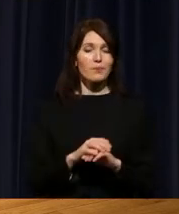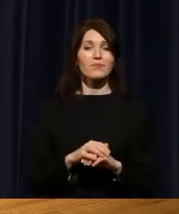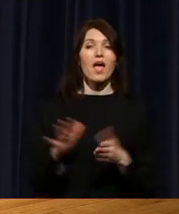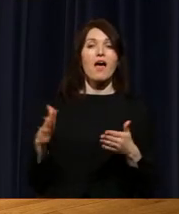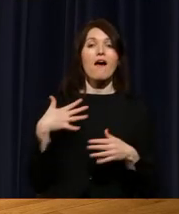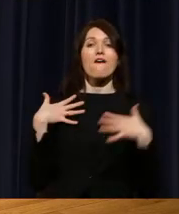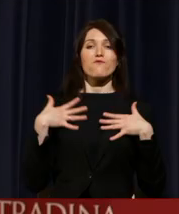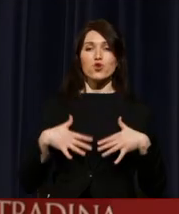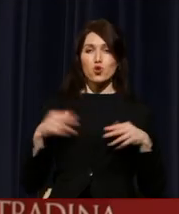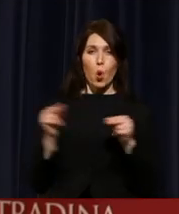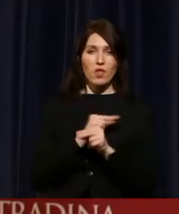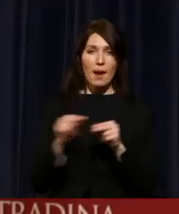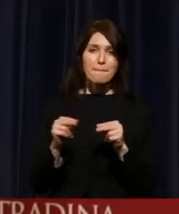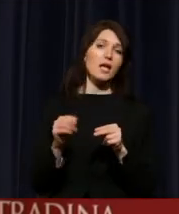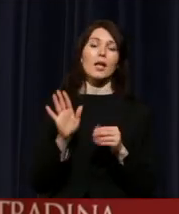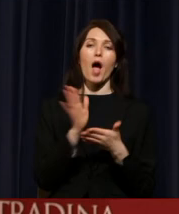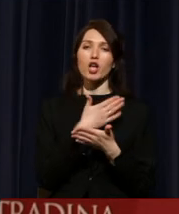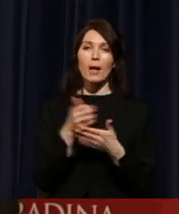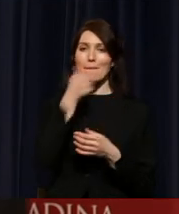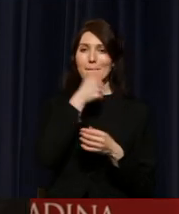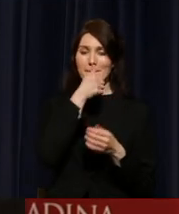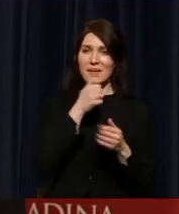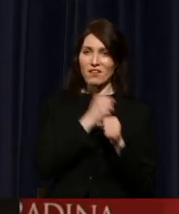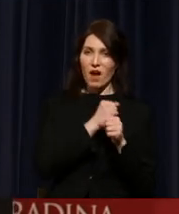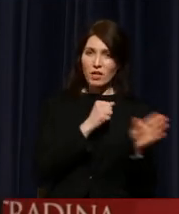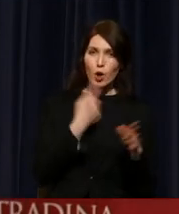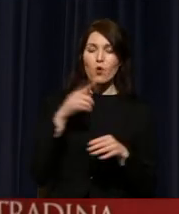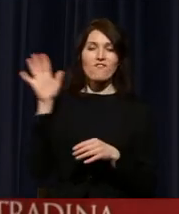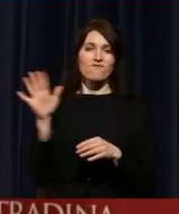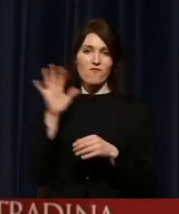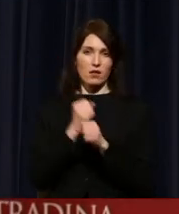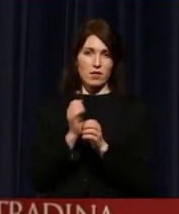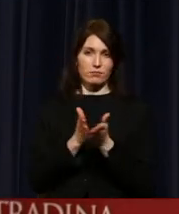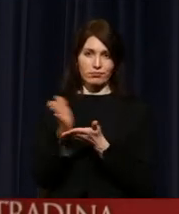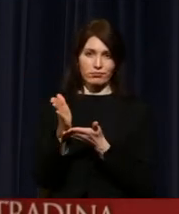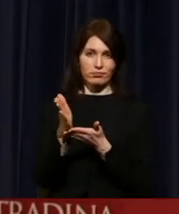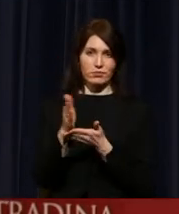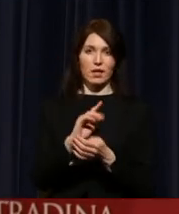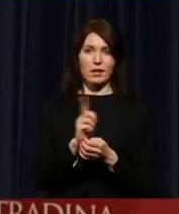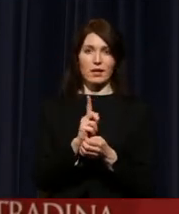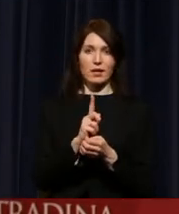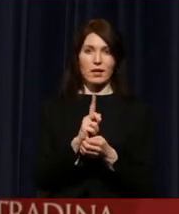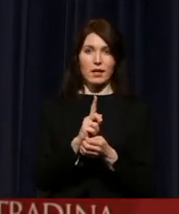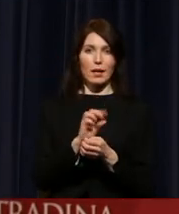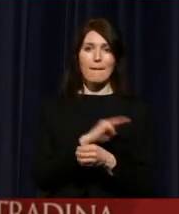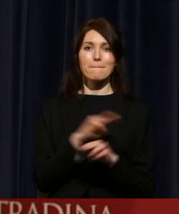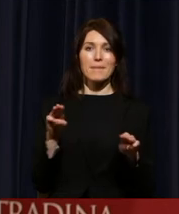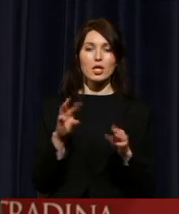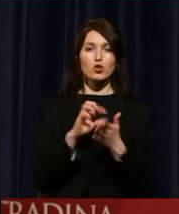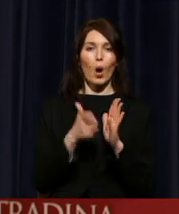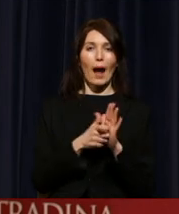Fizioterapeitiem atšķirās privātais sektors no valsts sektora, ir MK